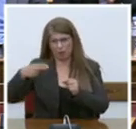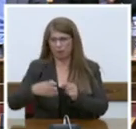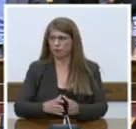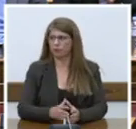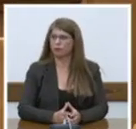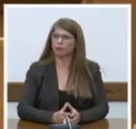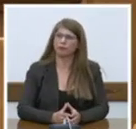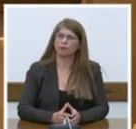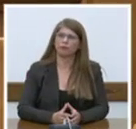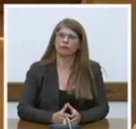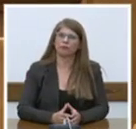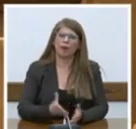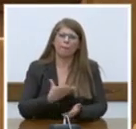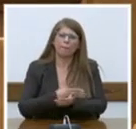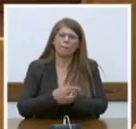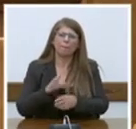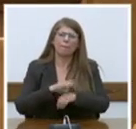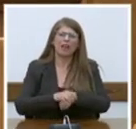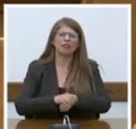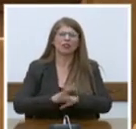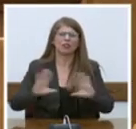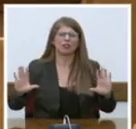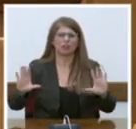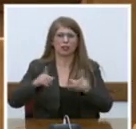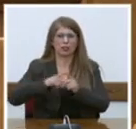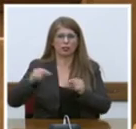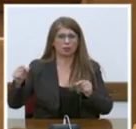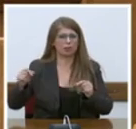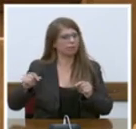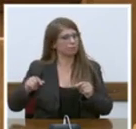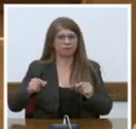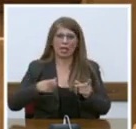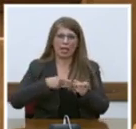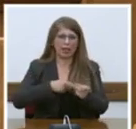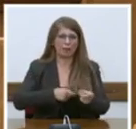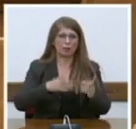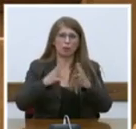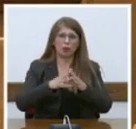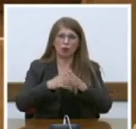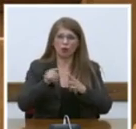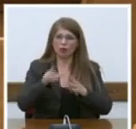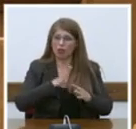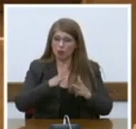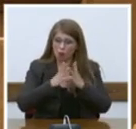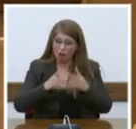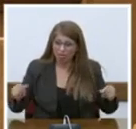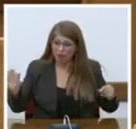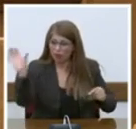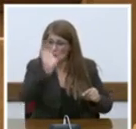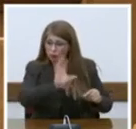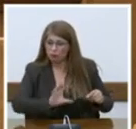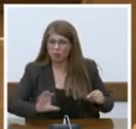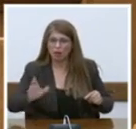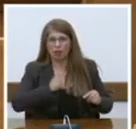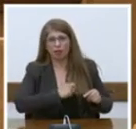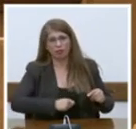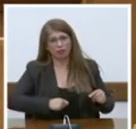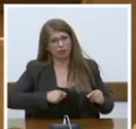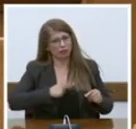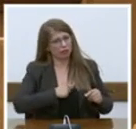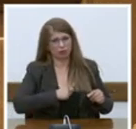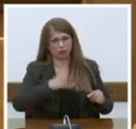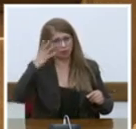στην μαρτυρική Κύπρο δεν τιμωρήθηκε ποτέ. Τα εγκλήματα πολέμου, οι αγνοούμενοι ή μάλλον δυστυχώς αγνοημένοι